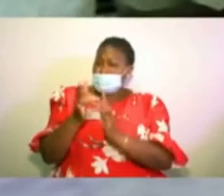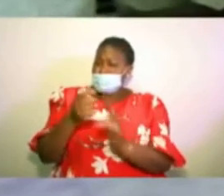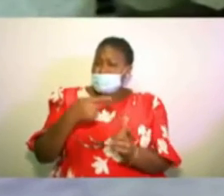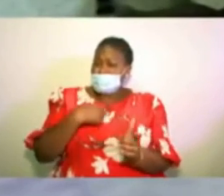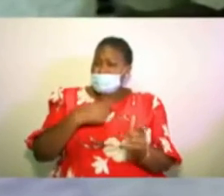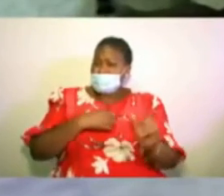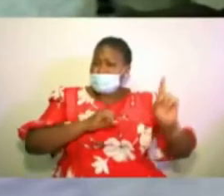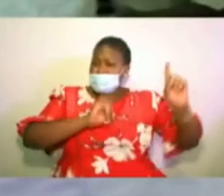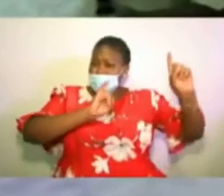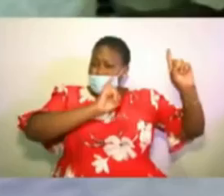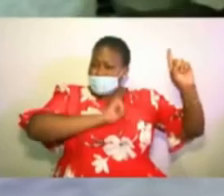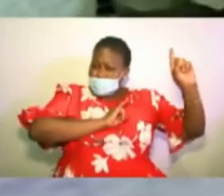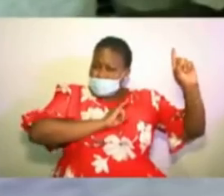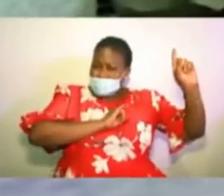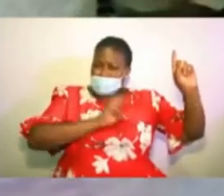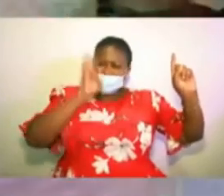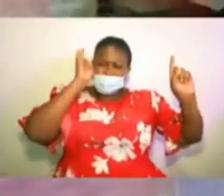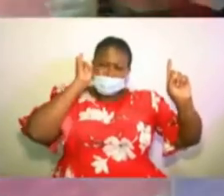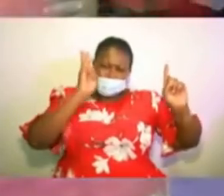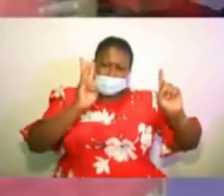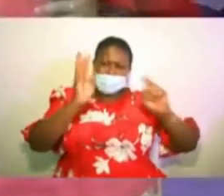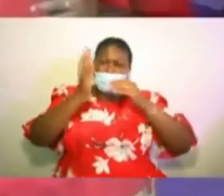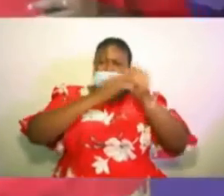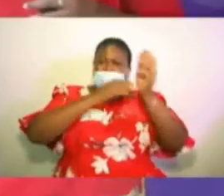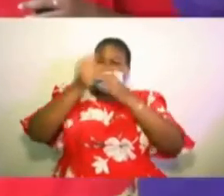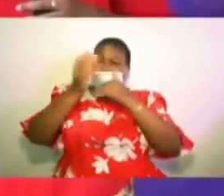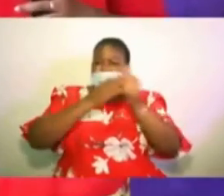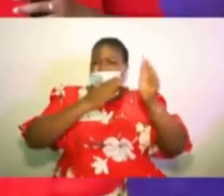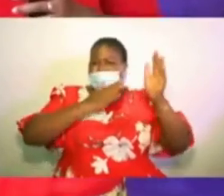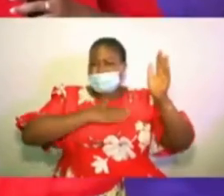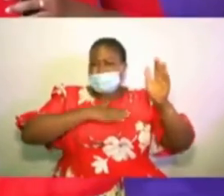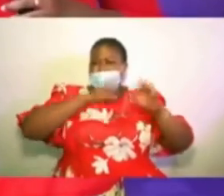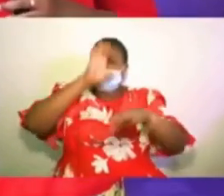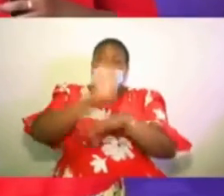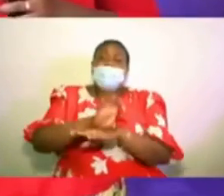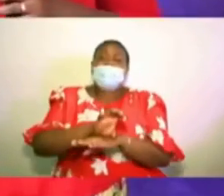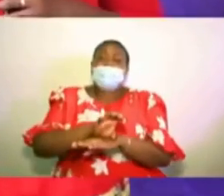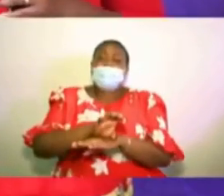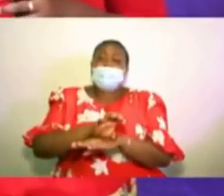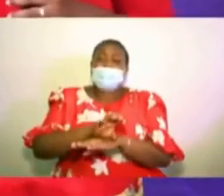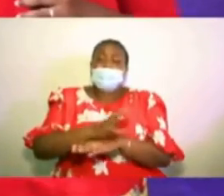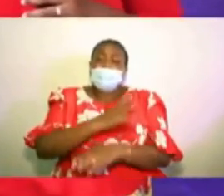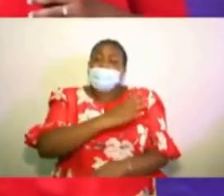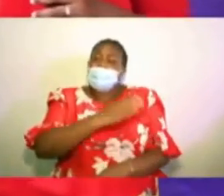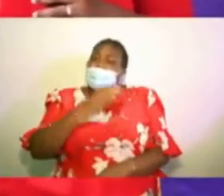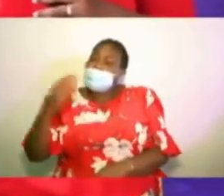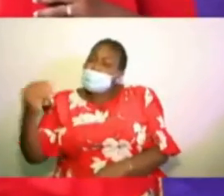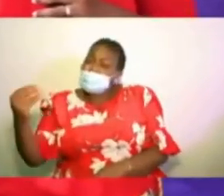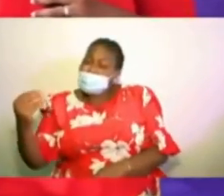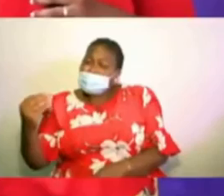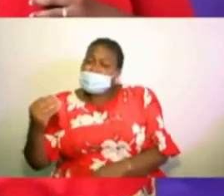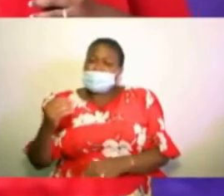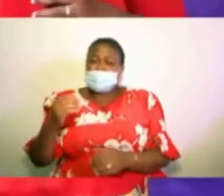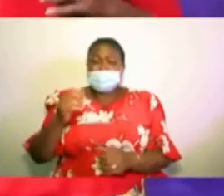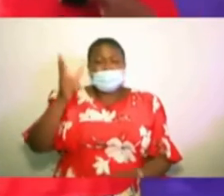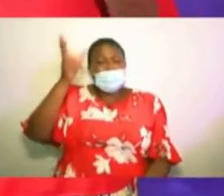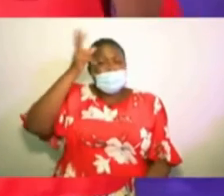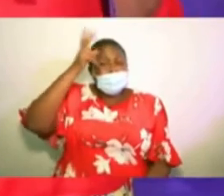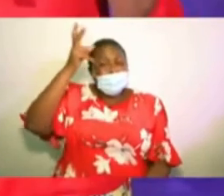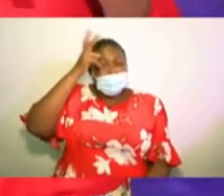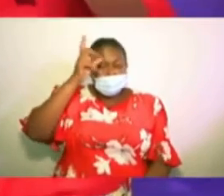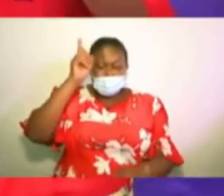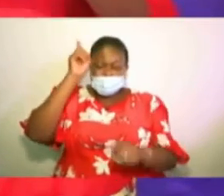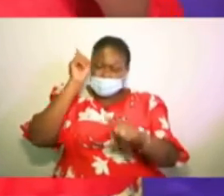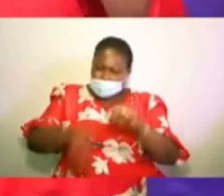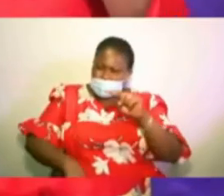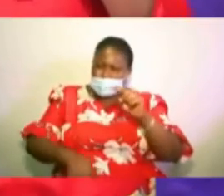church, Jésus a dit que je bâtirai mon Église. And then he said, and the gates of hell shall not prevail against it. Et